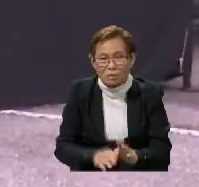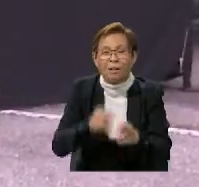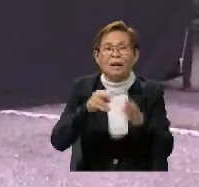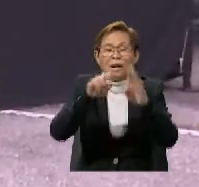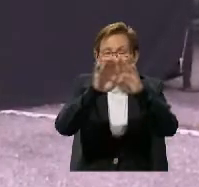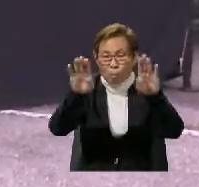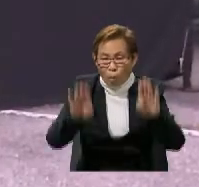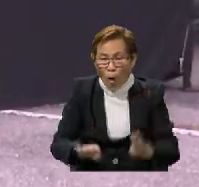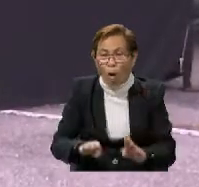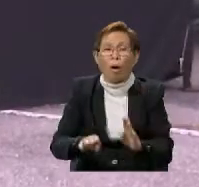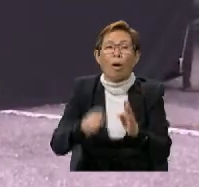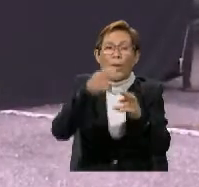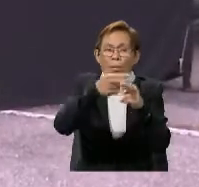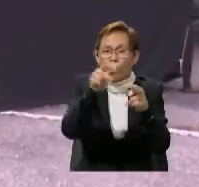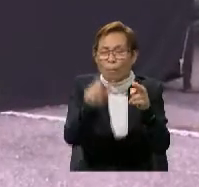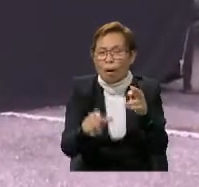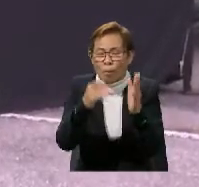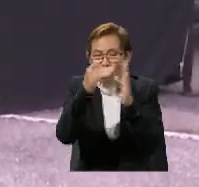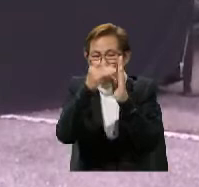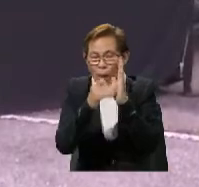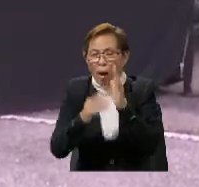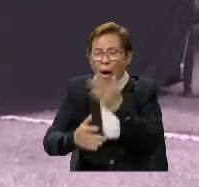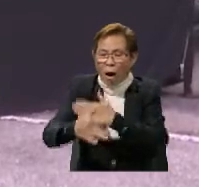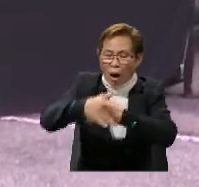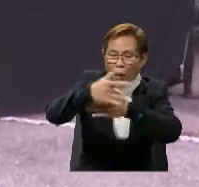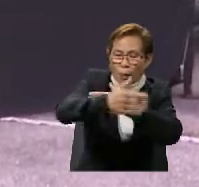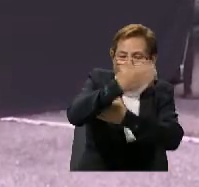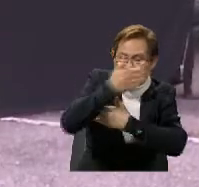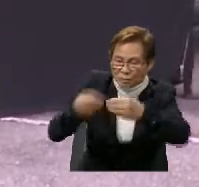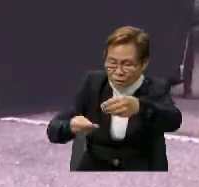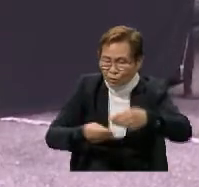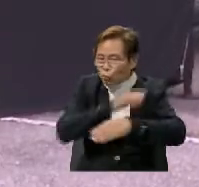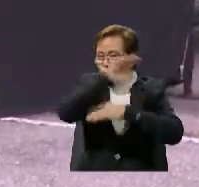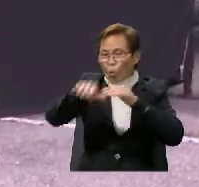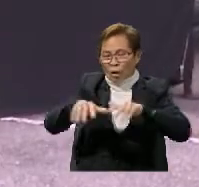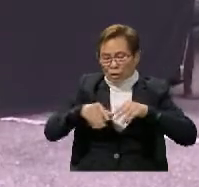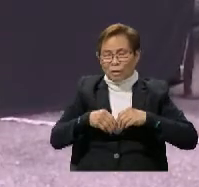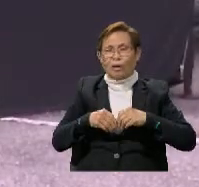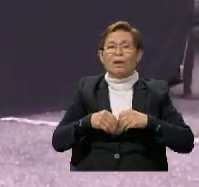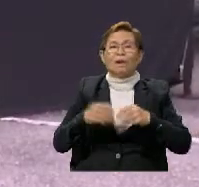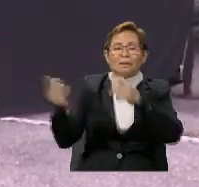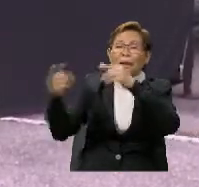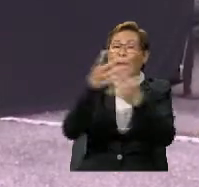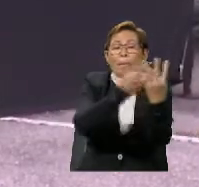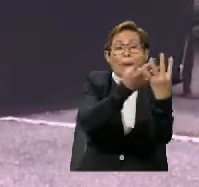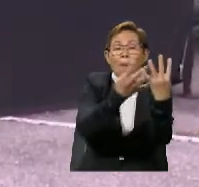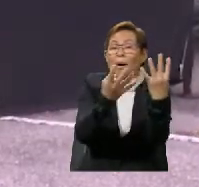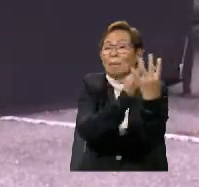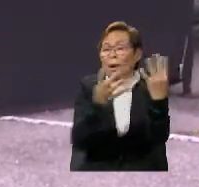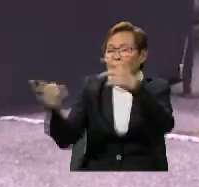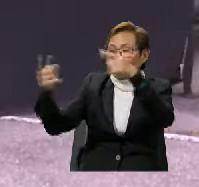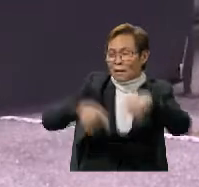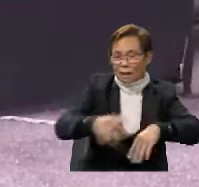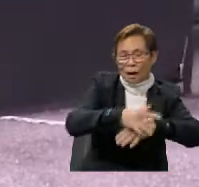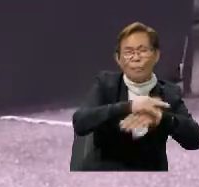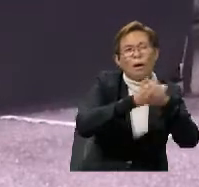pencalonan yang diterima mereka pada awal pagi tadi. Sedikit perkongsian, keempat-empat calon hadir awal pada pukul 9 hingga